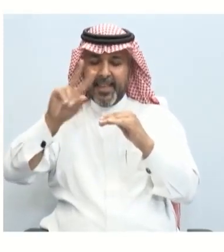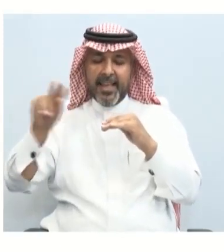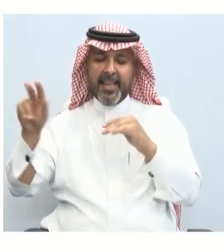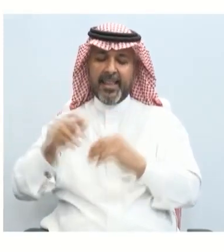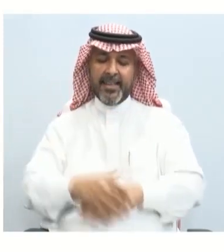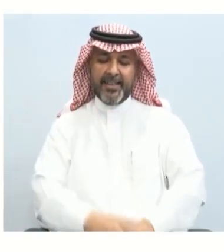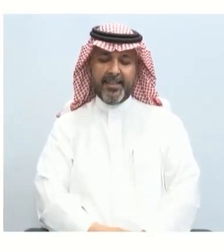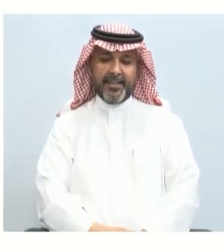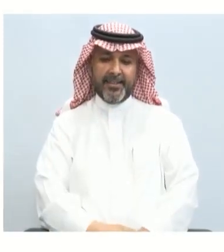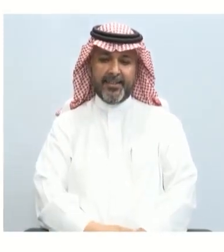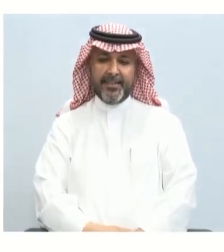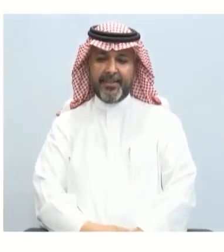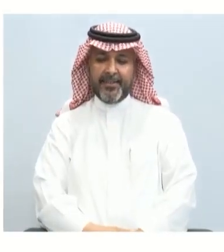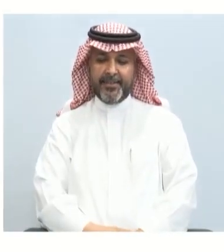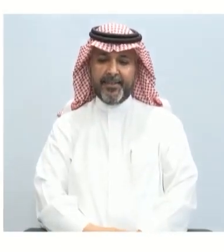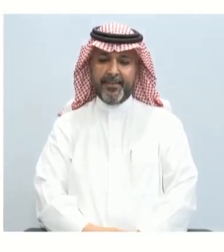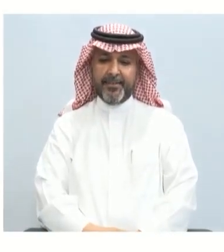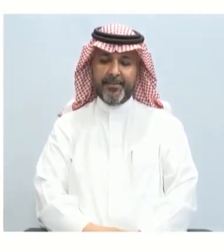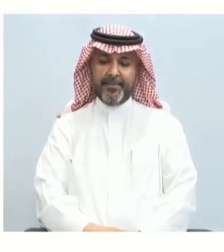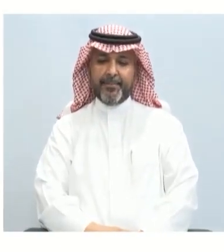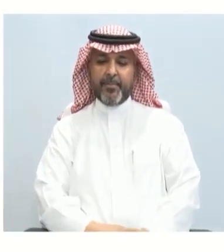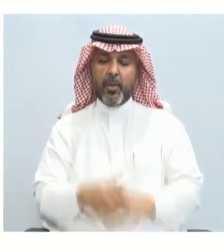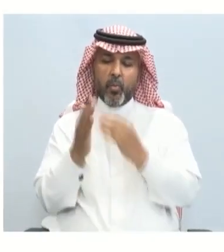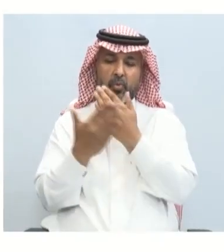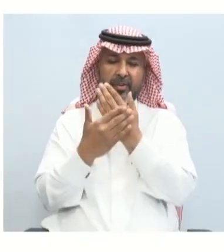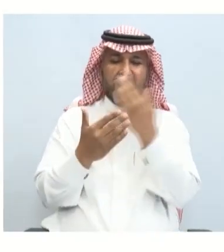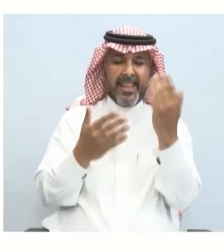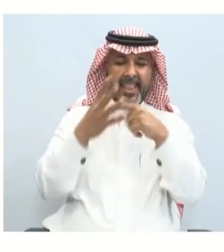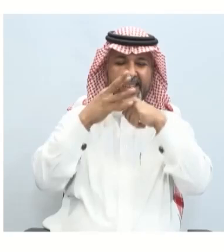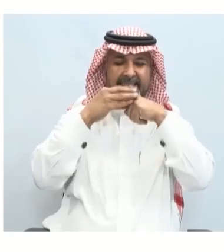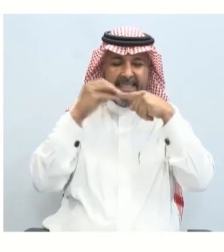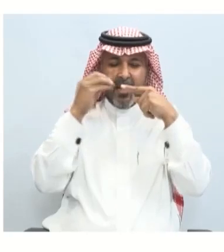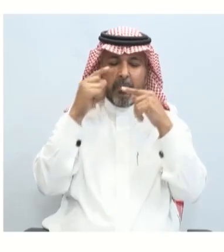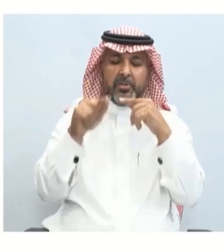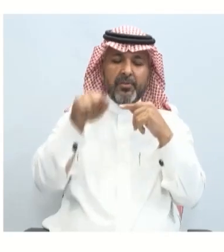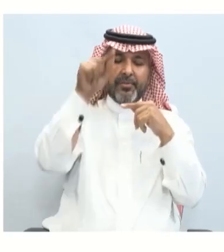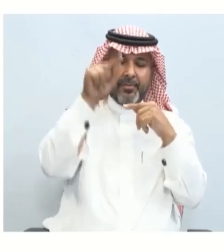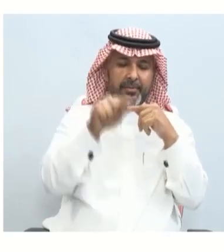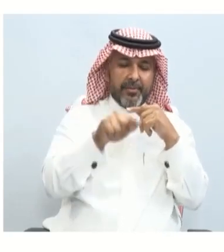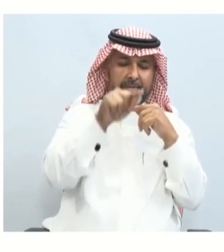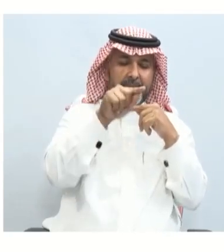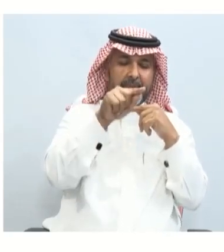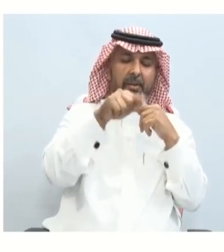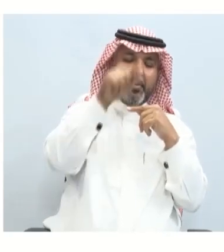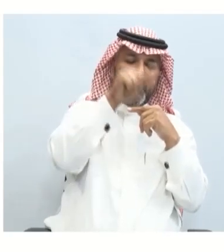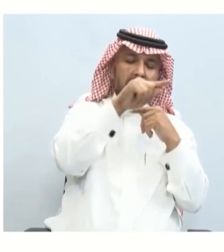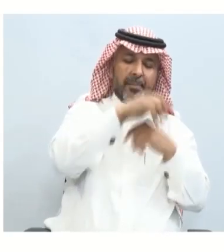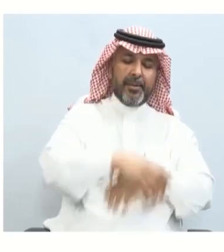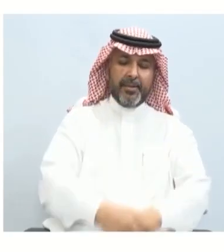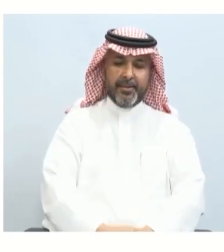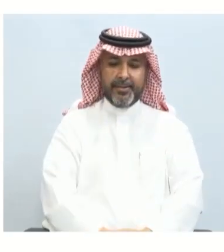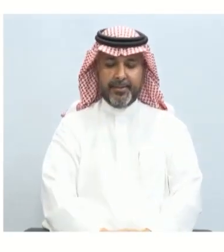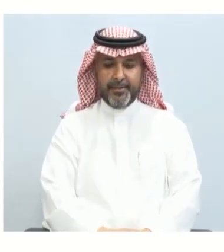ذلك يعني يستمر بهذه الطريقه ولو مشيت انت بالجهه معاكسه تجد ان هذا ايضا عباره عن تكرار